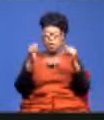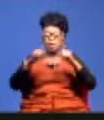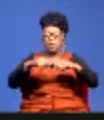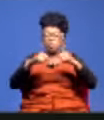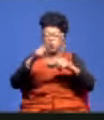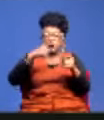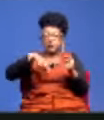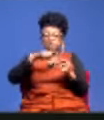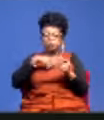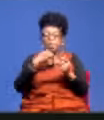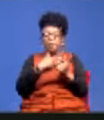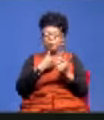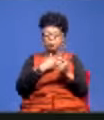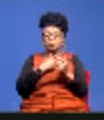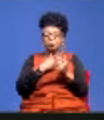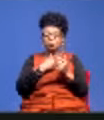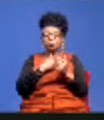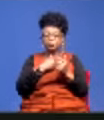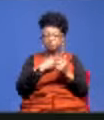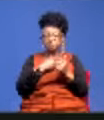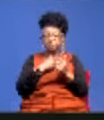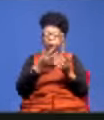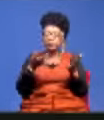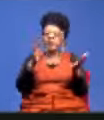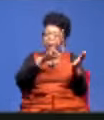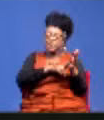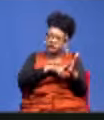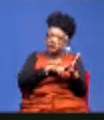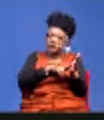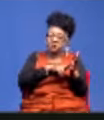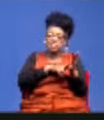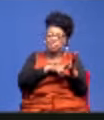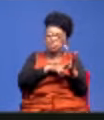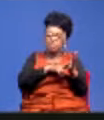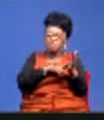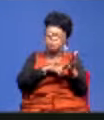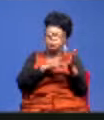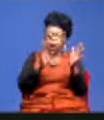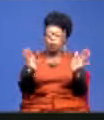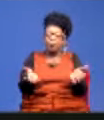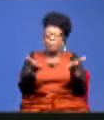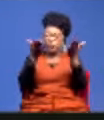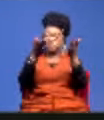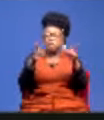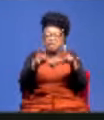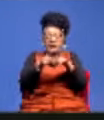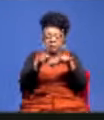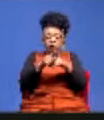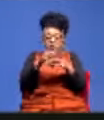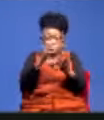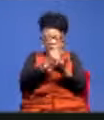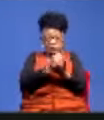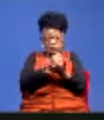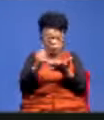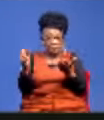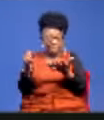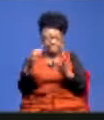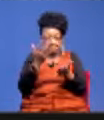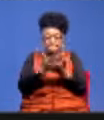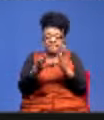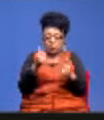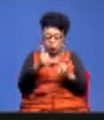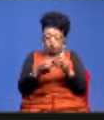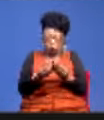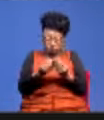recruit new staff, to replace should they leave, to promote and to redesignate. So it's something that we are addressing